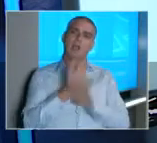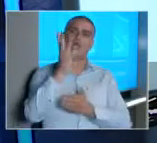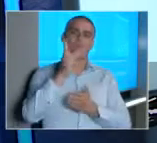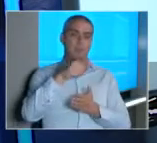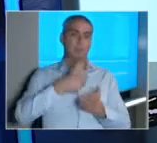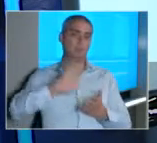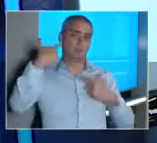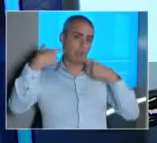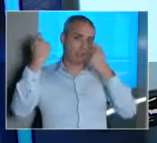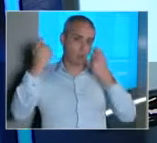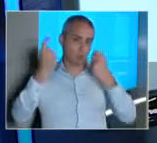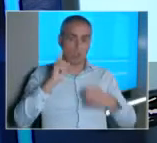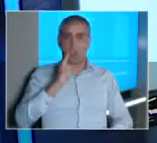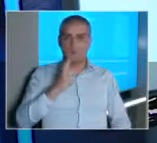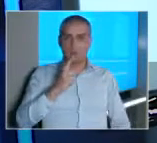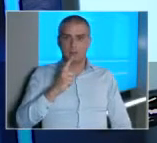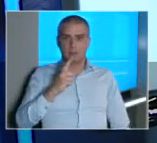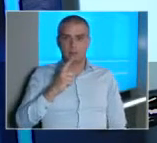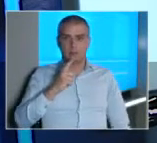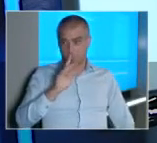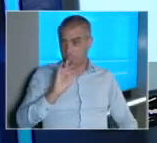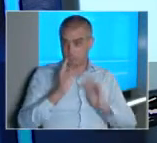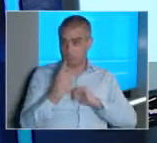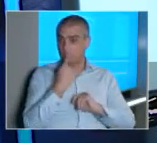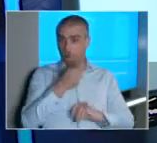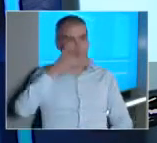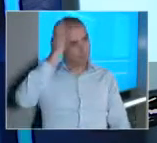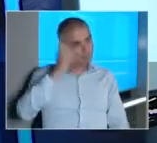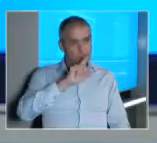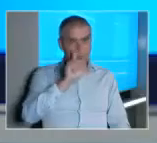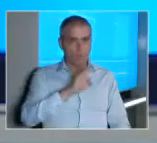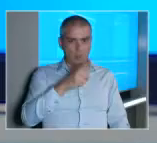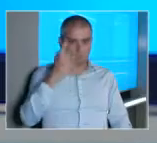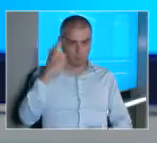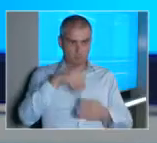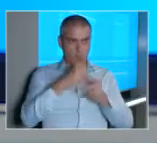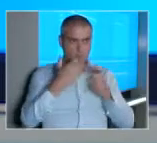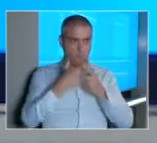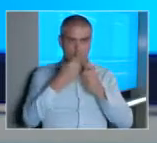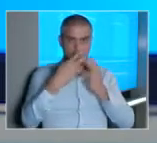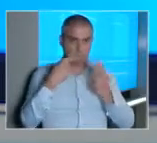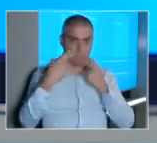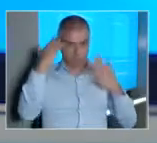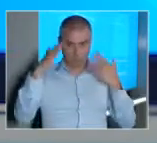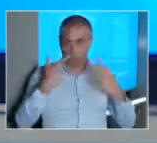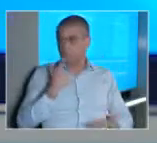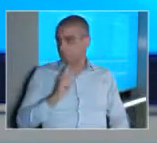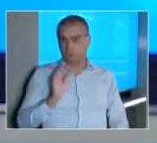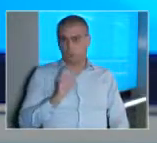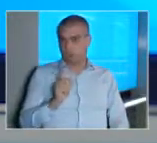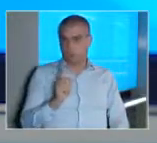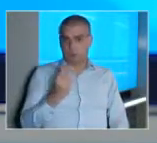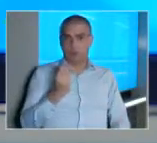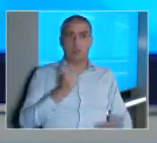החינוך. אבל בניגוד אגב לדברים שאמר יאיר לפיד, יכול להיות שאתם מבולבלים קצת בתגובות שלכם? ממש לא. קודם כל, הדבר